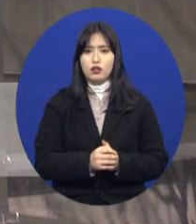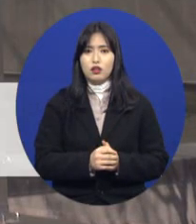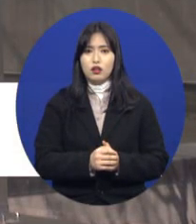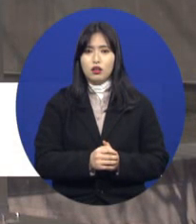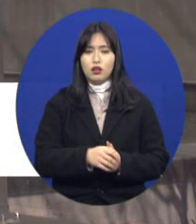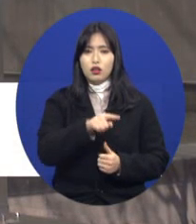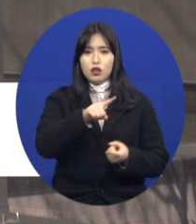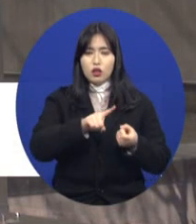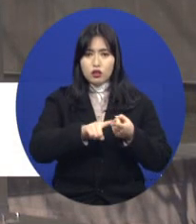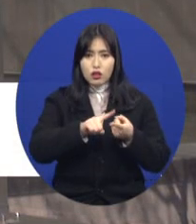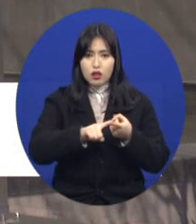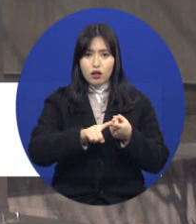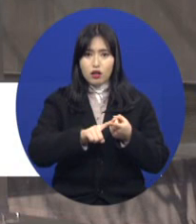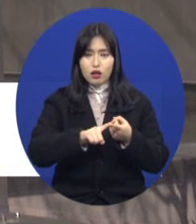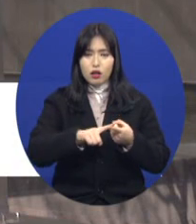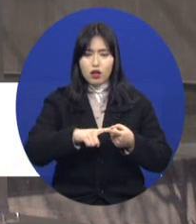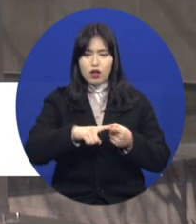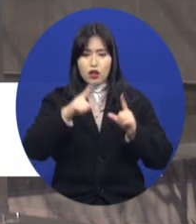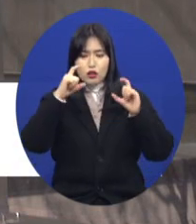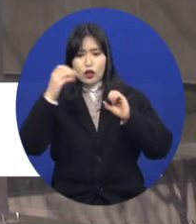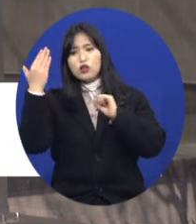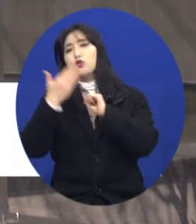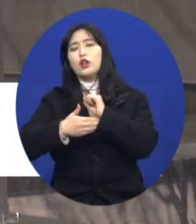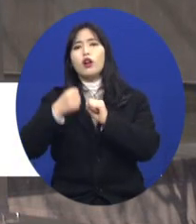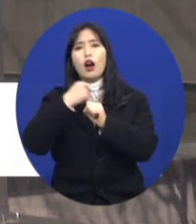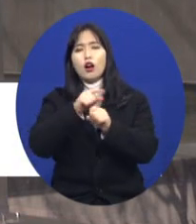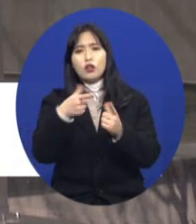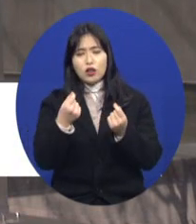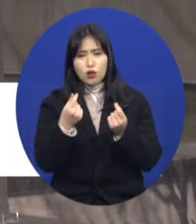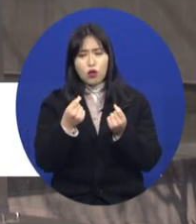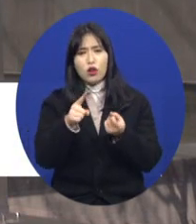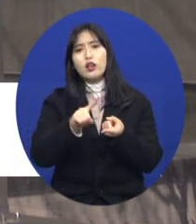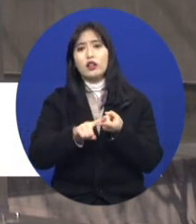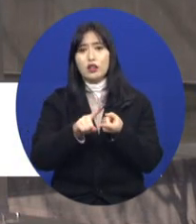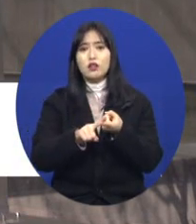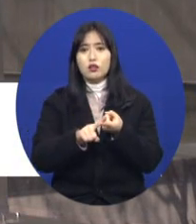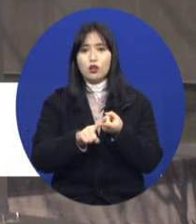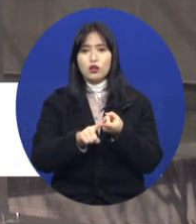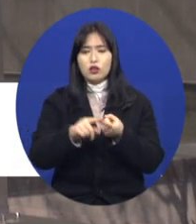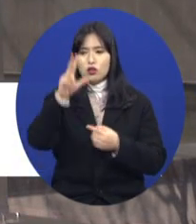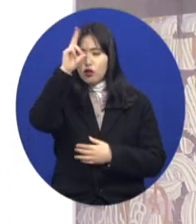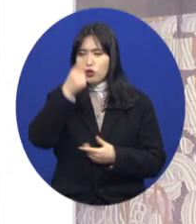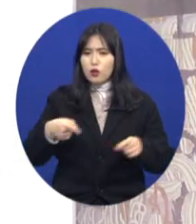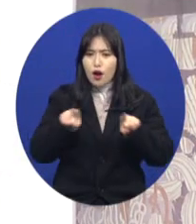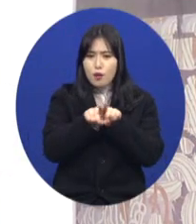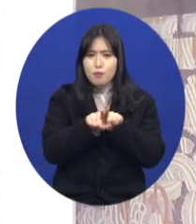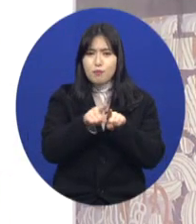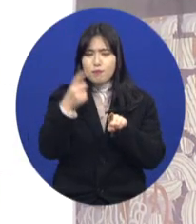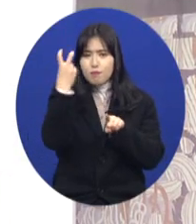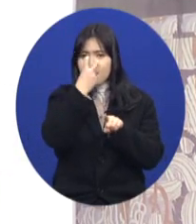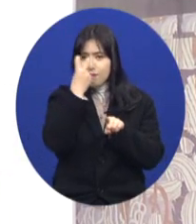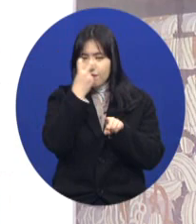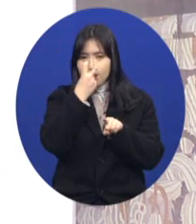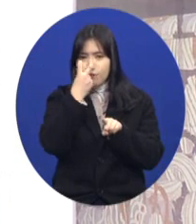4 하루카가 사랑을 했거나 이런 밤의 데이트 어 강찬 앞바퀴